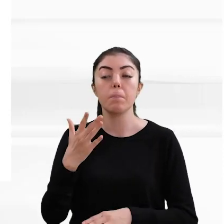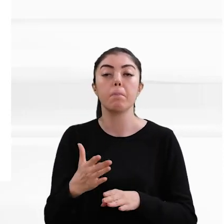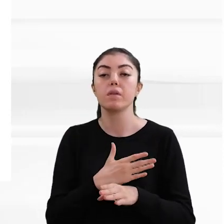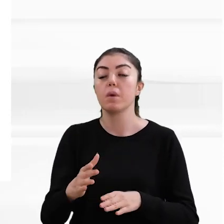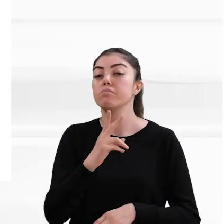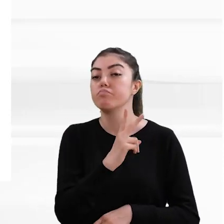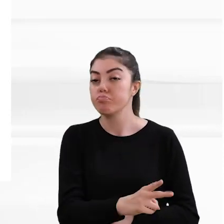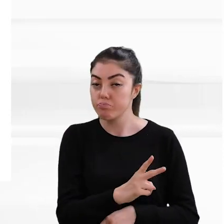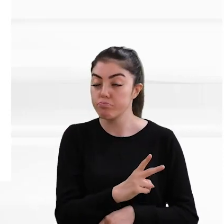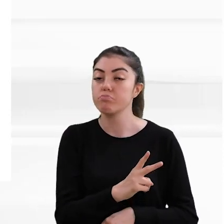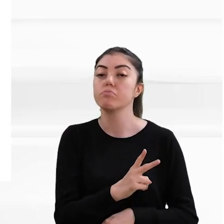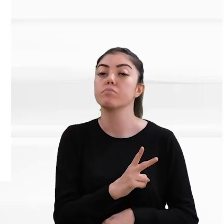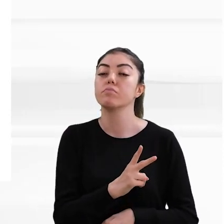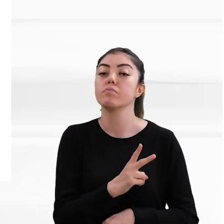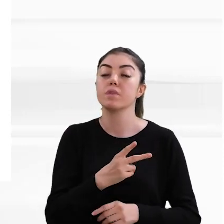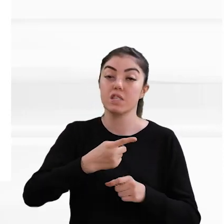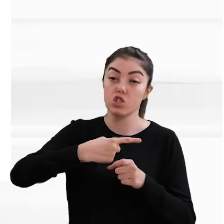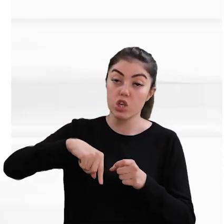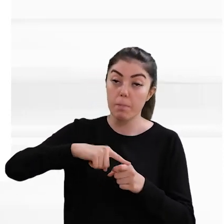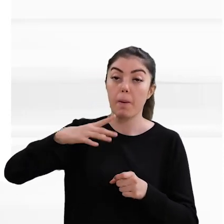kuvvettir. Dolayısıyla cisme